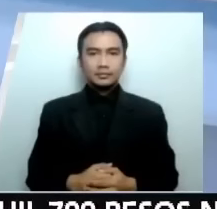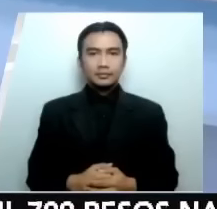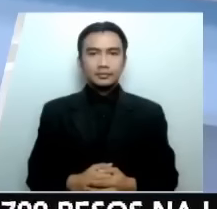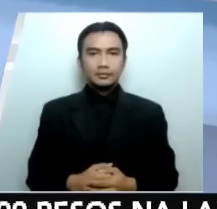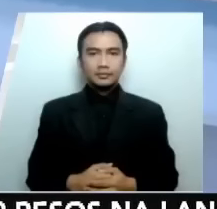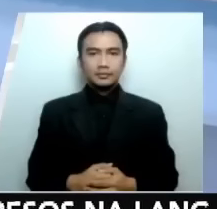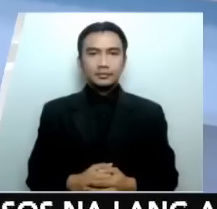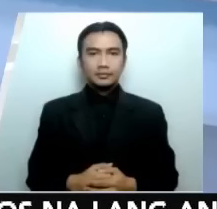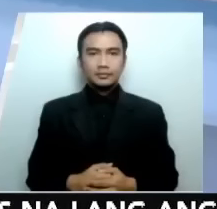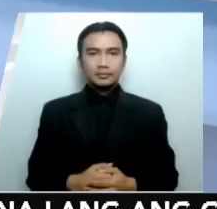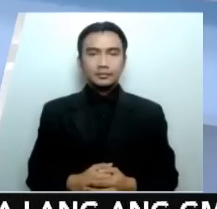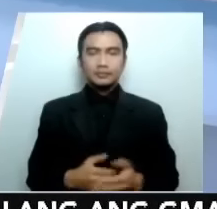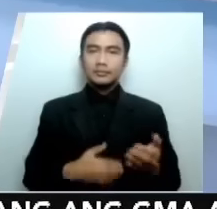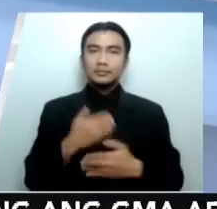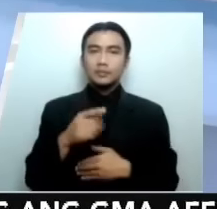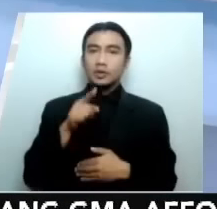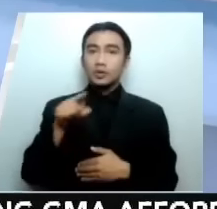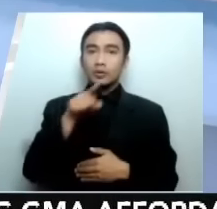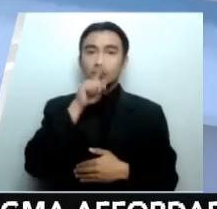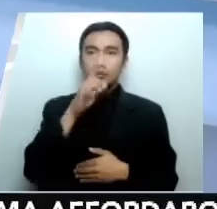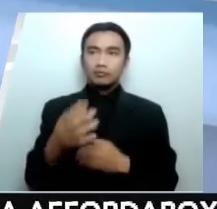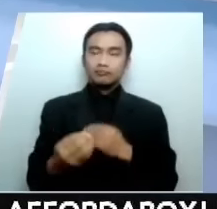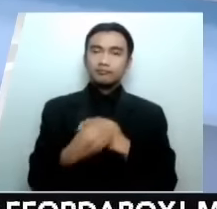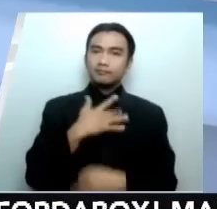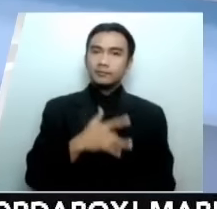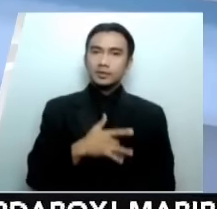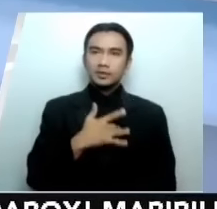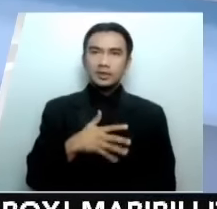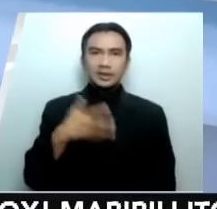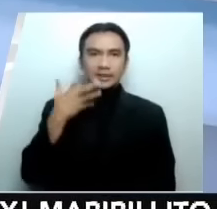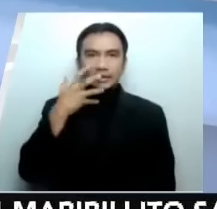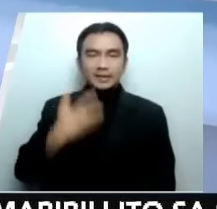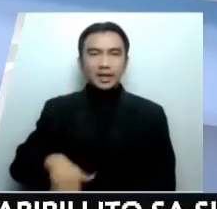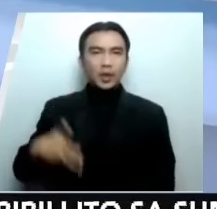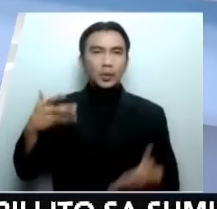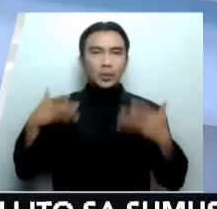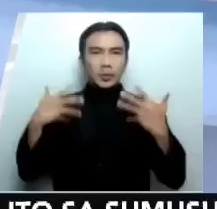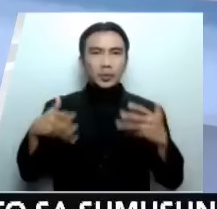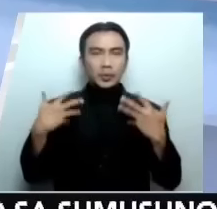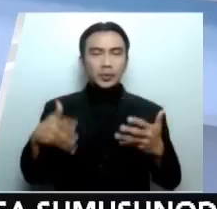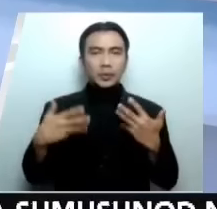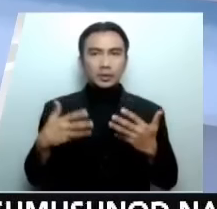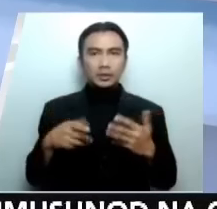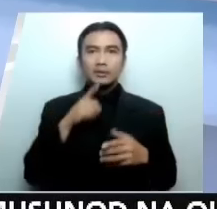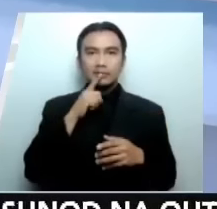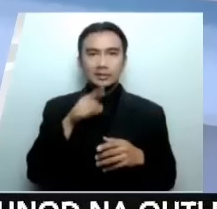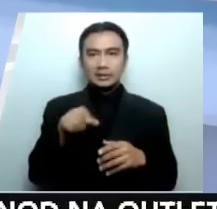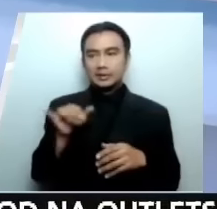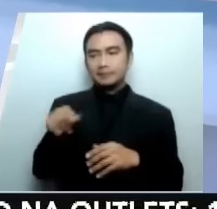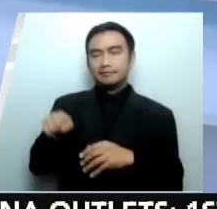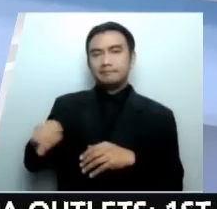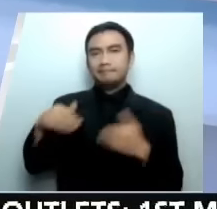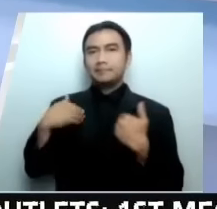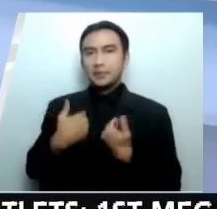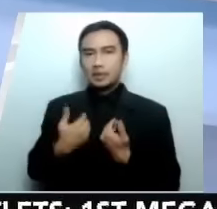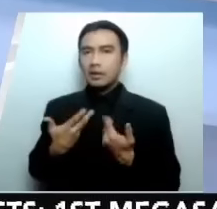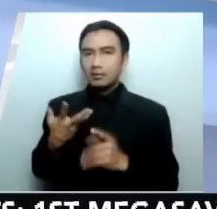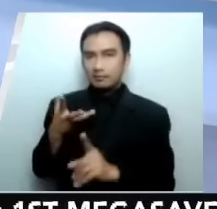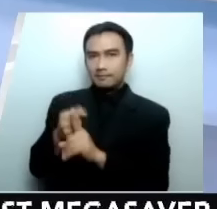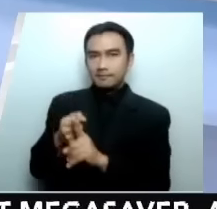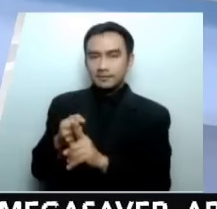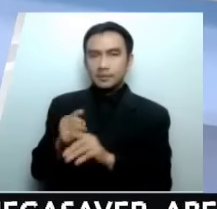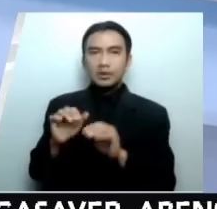Kung ramdam natin ang alinsangan ng panahon, posible rin daw itong indahin ng ating mga alagang aso at pusa. Ang tip to para